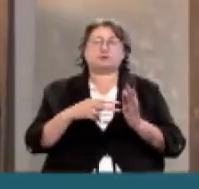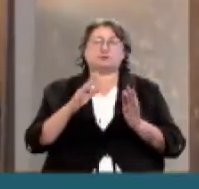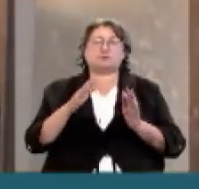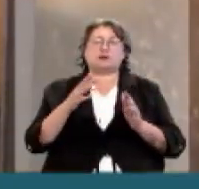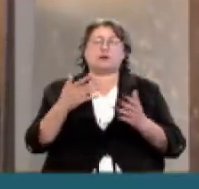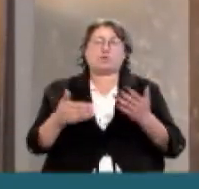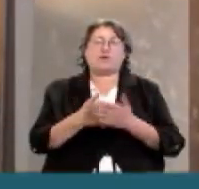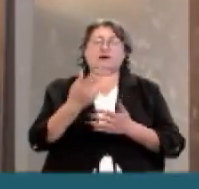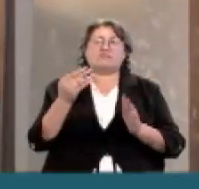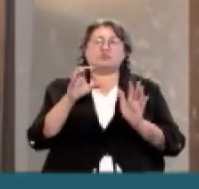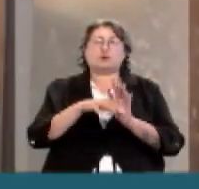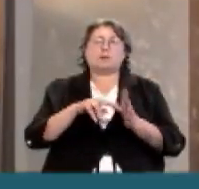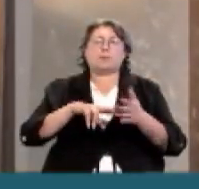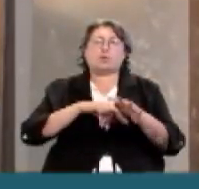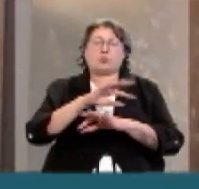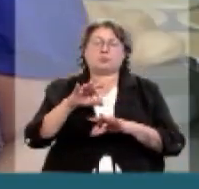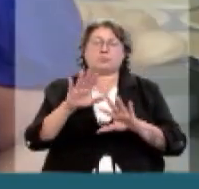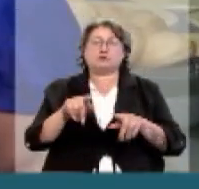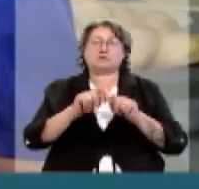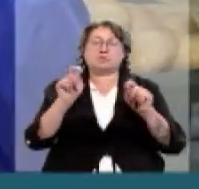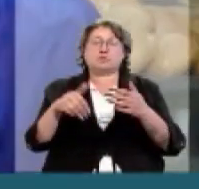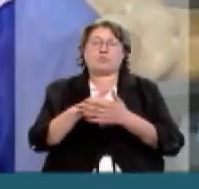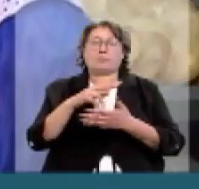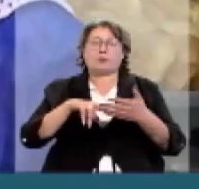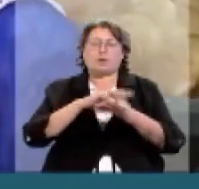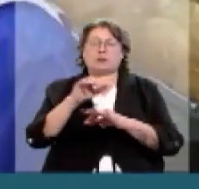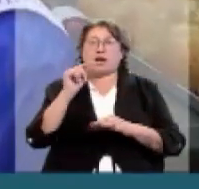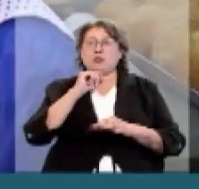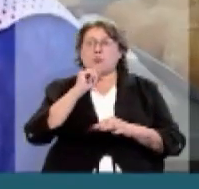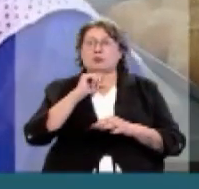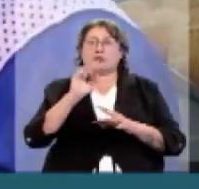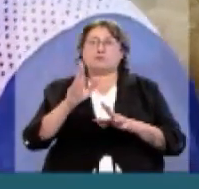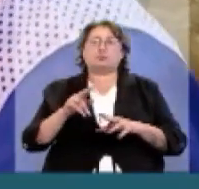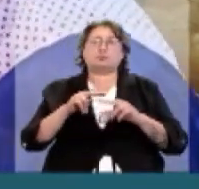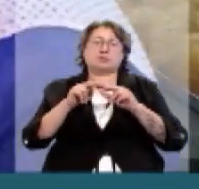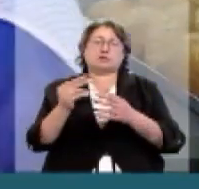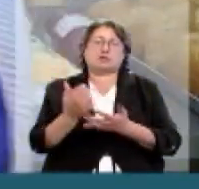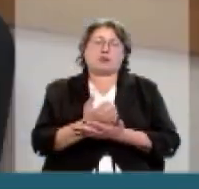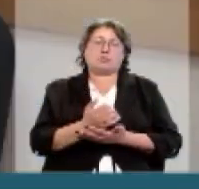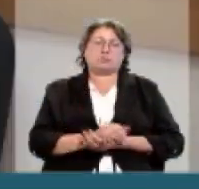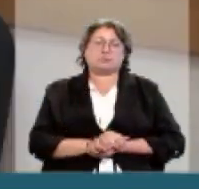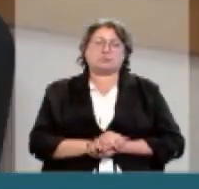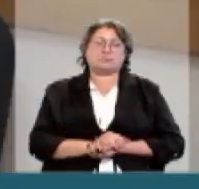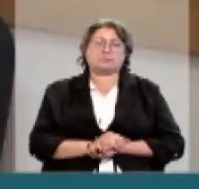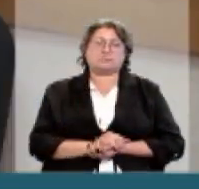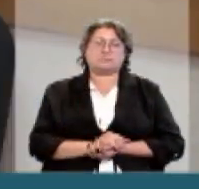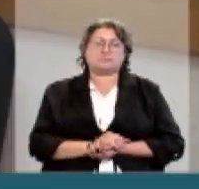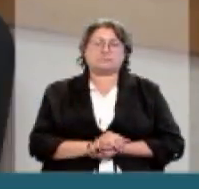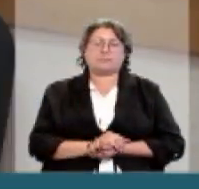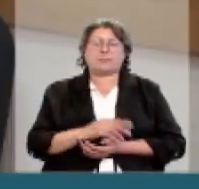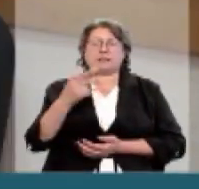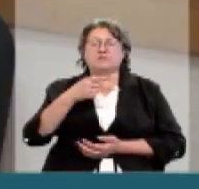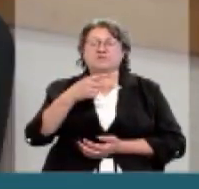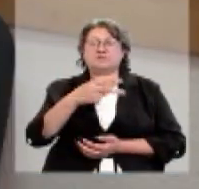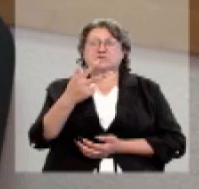жүзеге асырылмақ. Жаңа жобалар іске қосылған соң, олардан аудан экономикасына енетін кіріс те молаймақ. На 2023